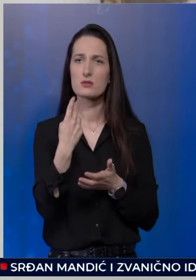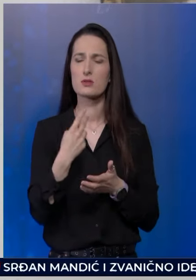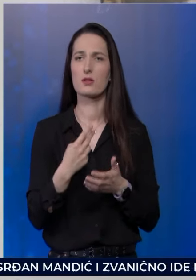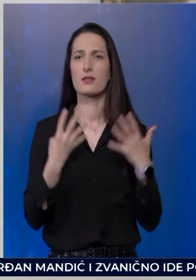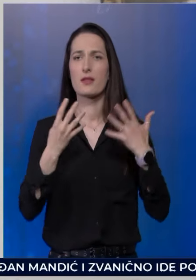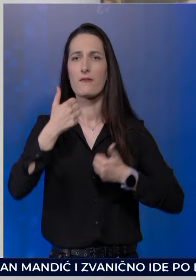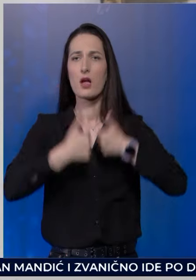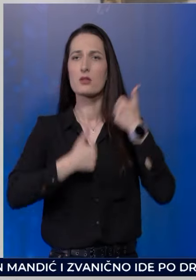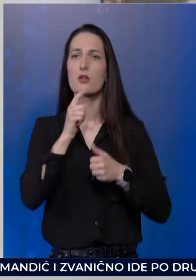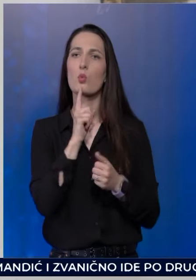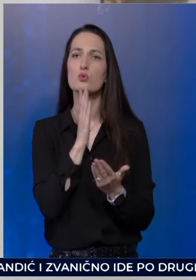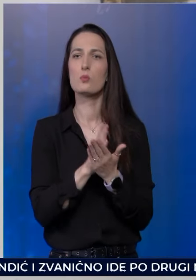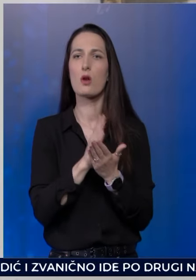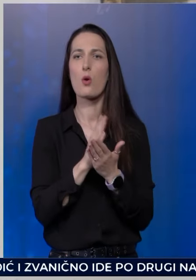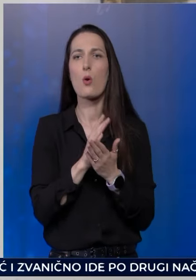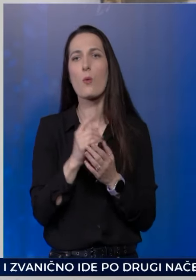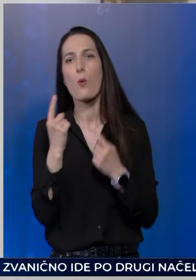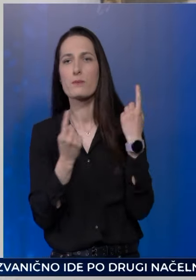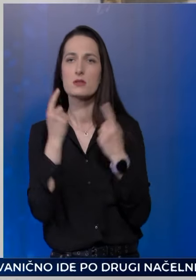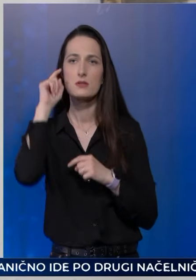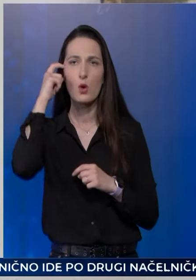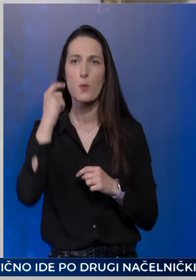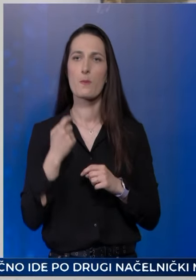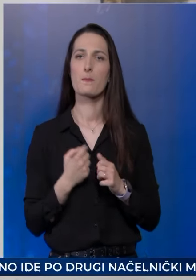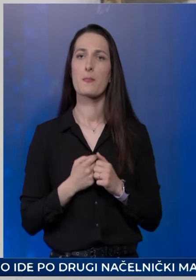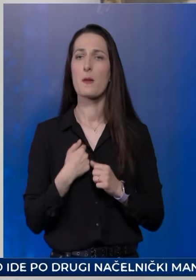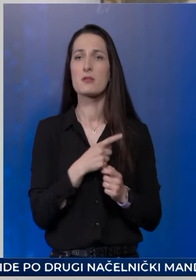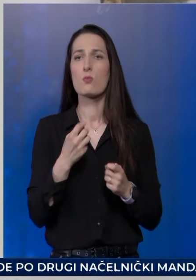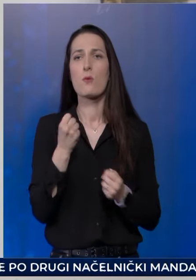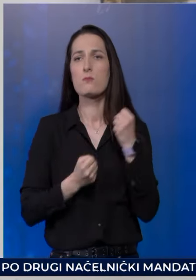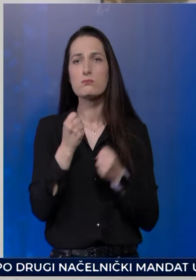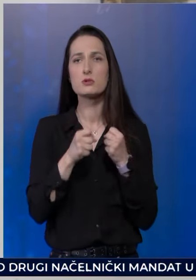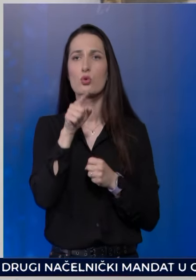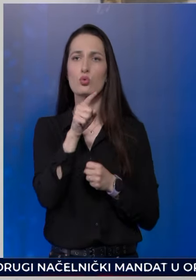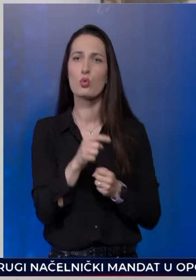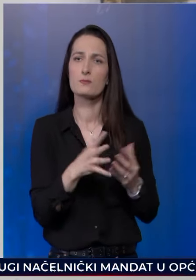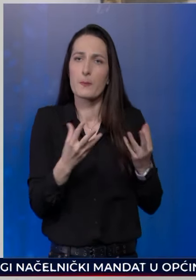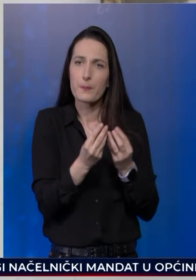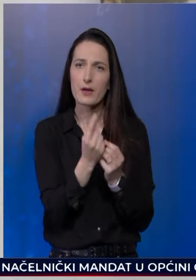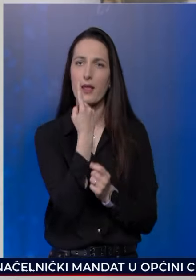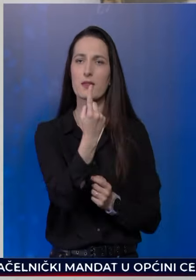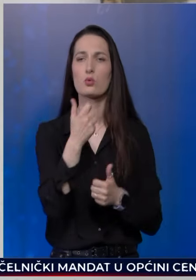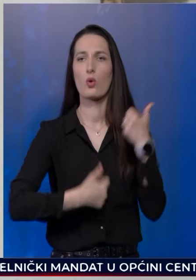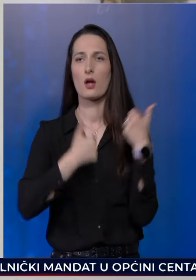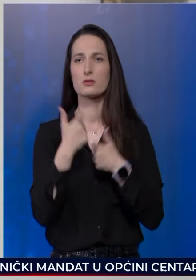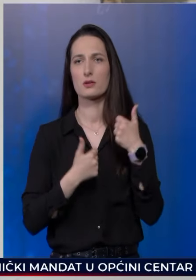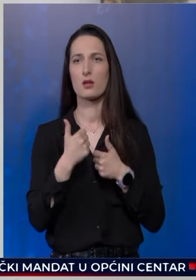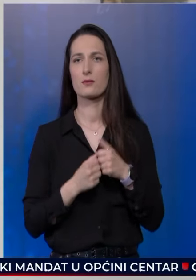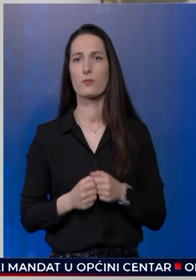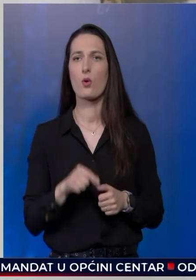29 kandidata koji su bili u priči u opticaju, pa smo sveli veoma brzo na jednog kandidata. Ovaj put je to